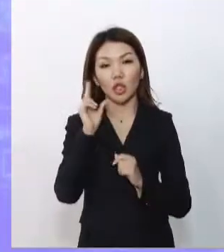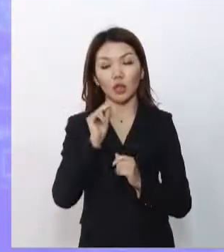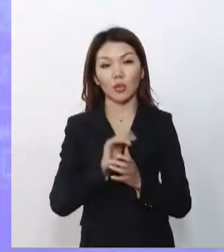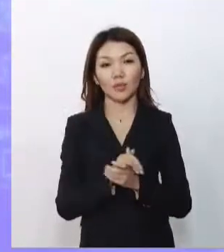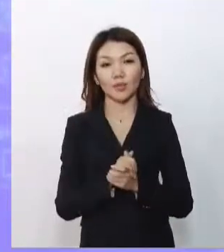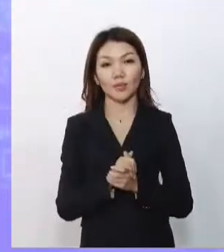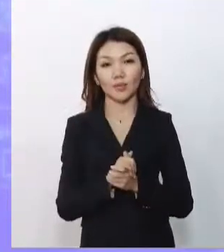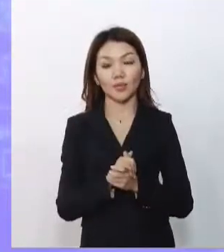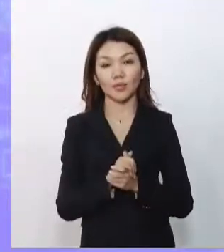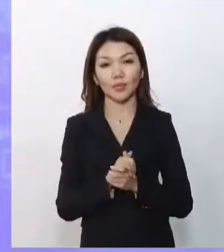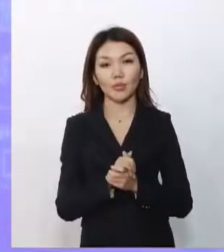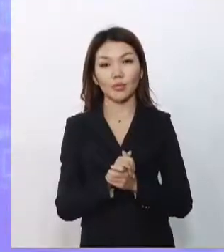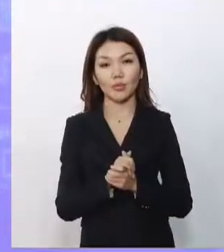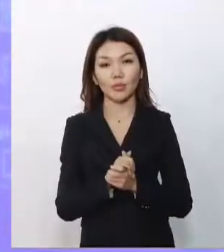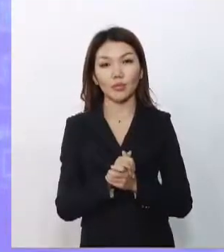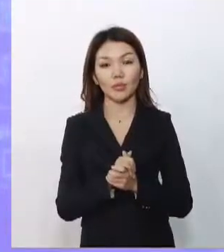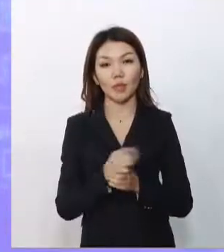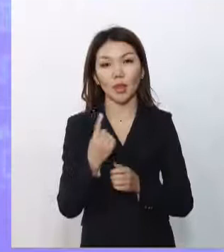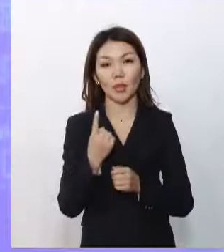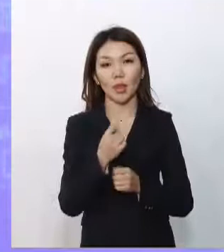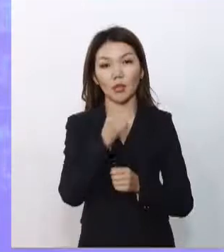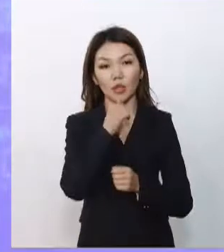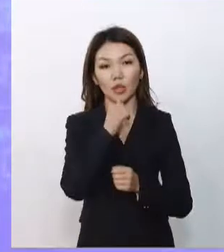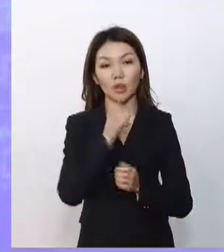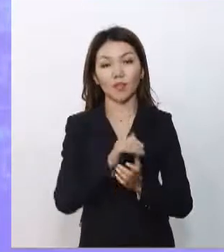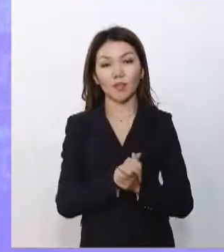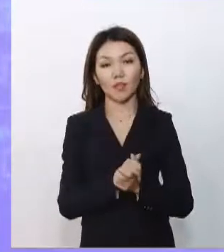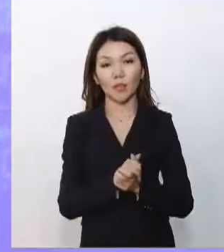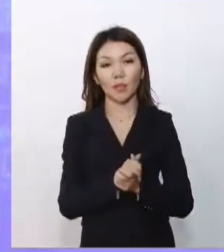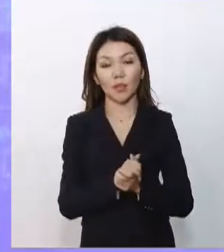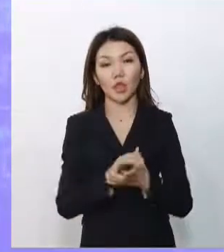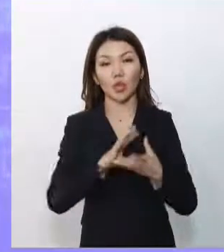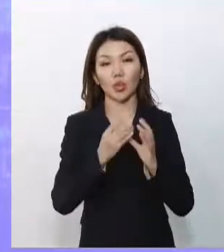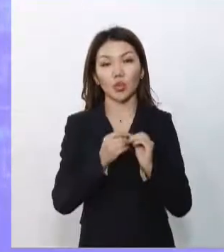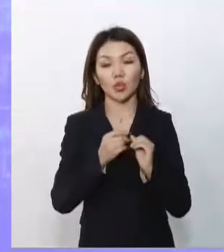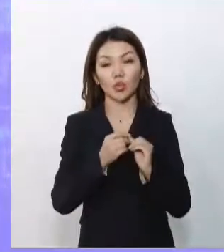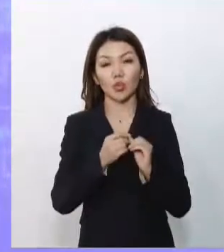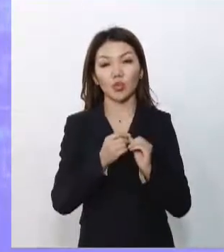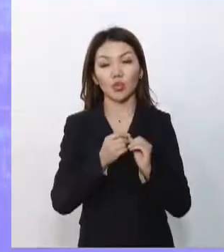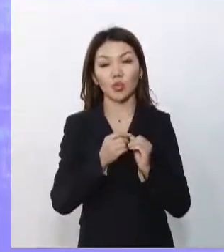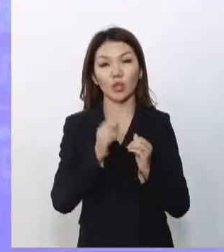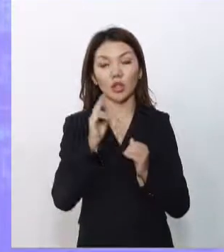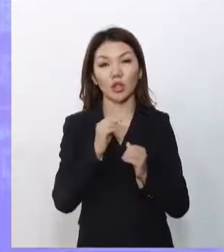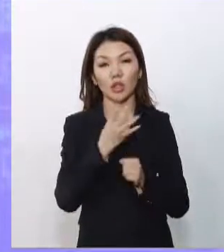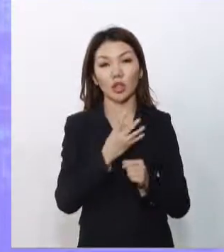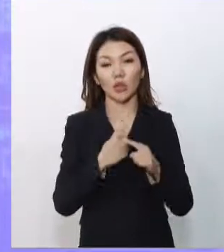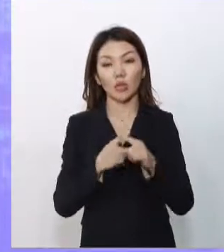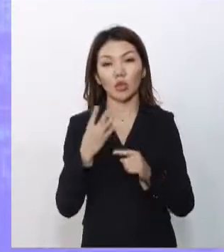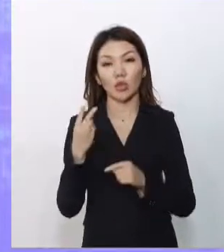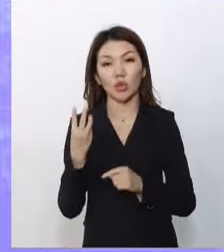число. Итак, первый способ. Сумму чисел 4 и 3 умножить на